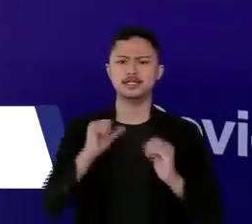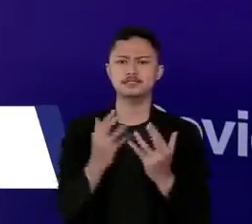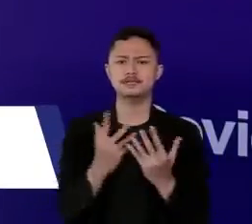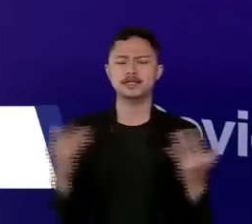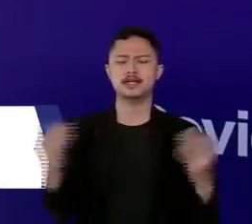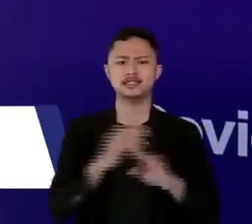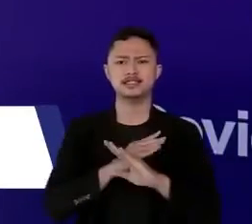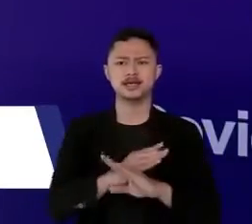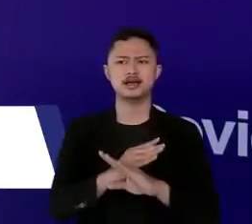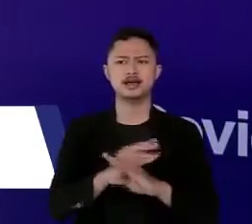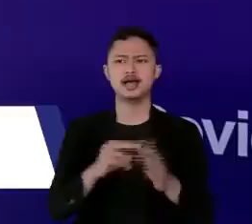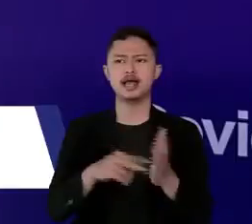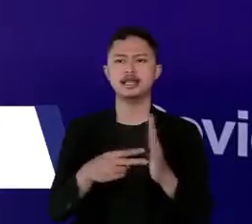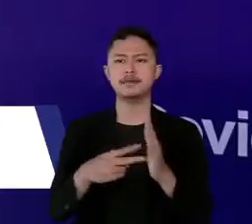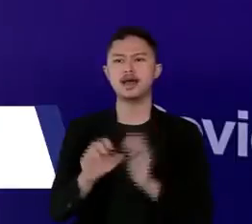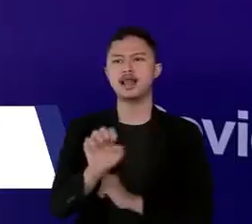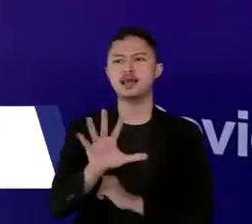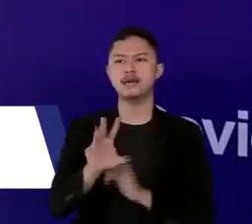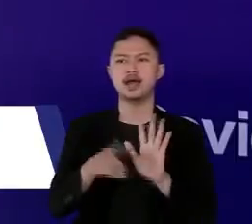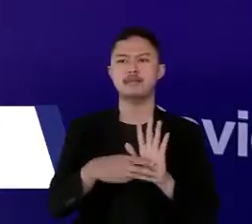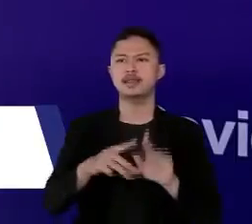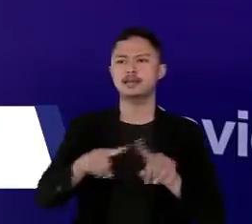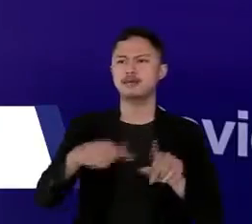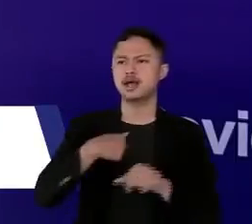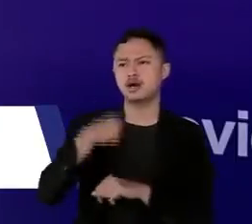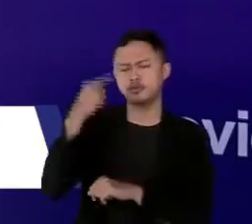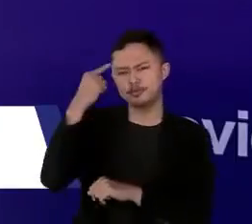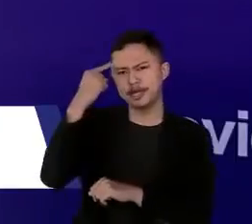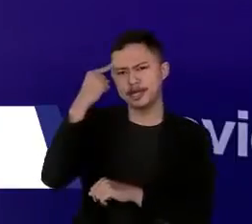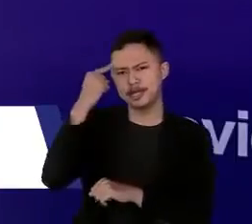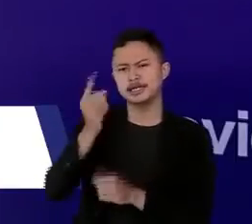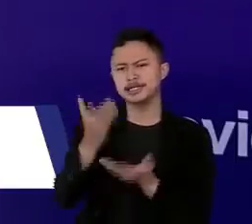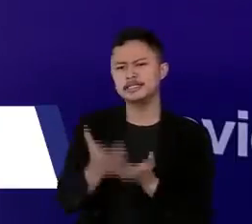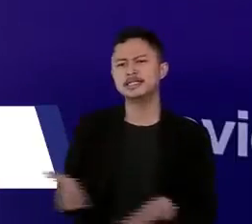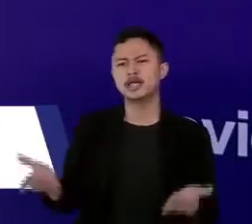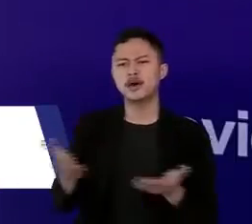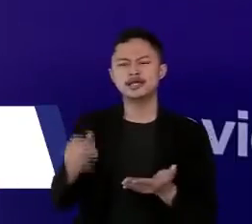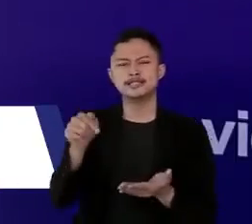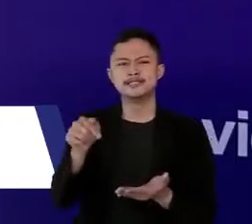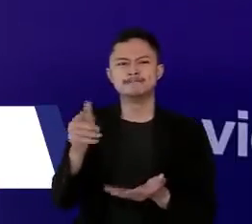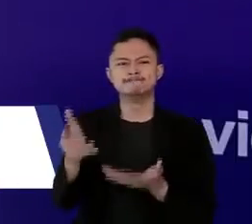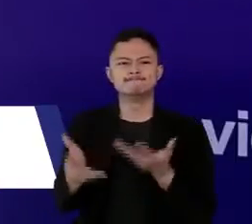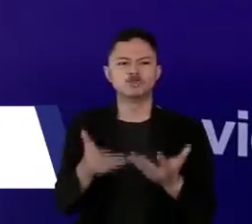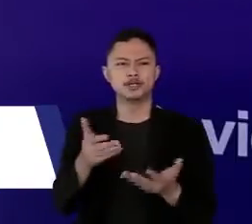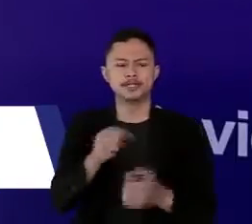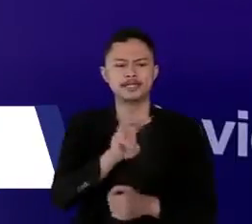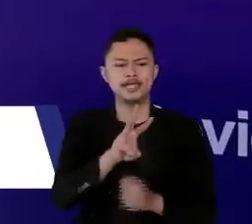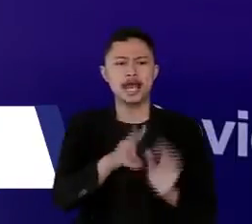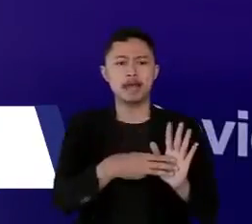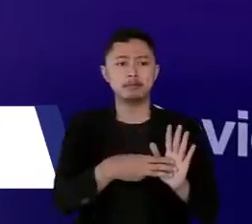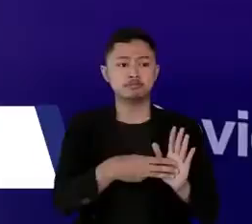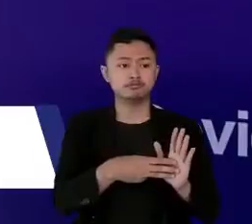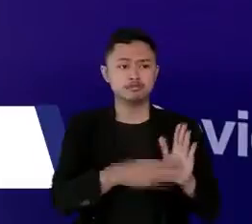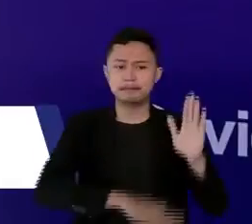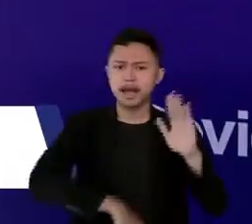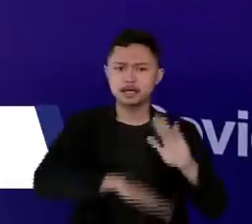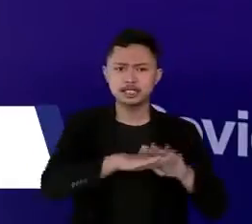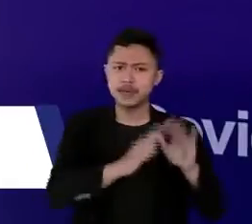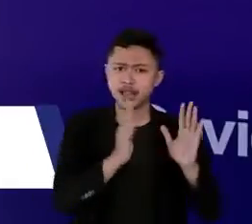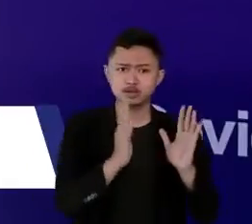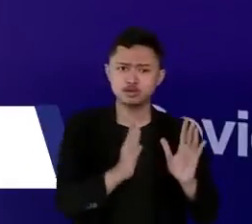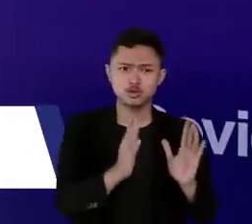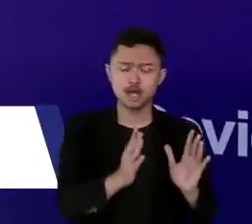ya Nah ini jadi 5m tapi saya kira kalau kondisi sekarang 33 m saja dilakukan dengan